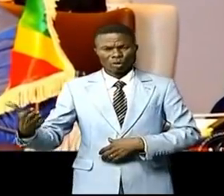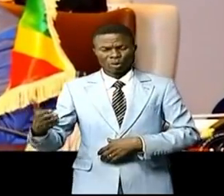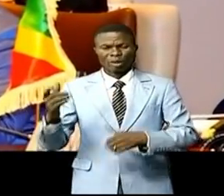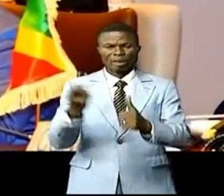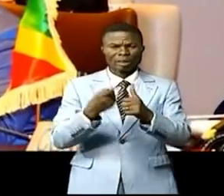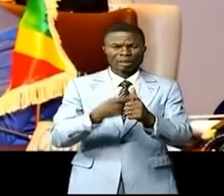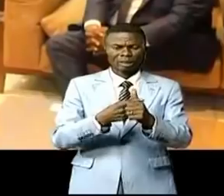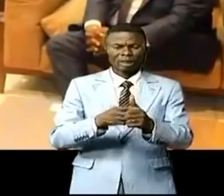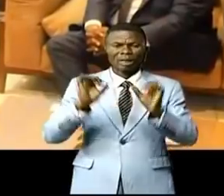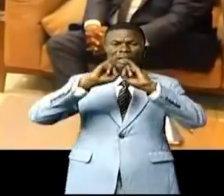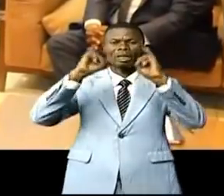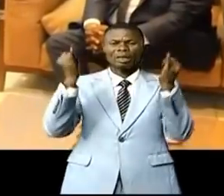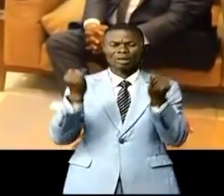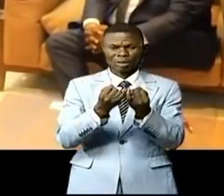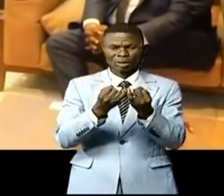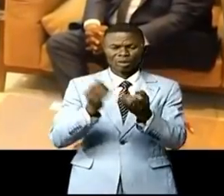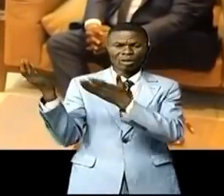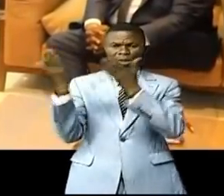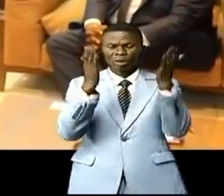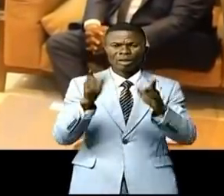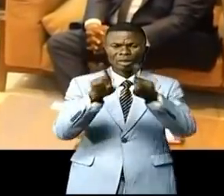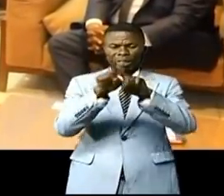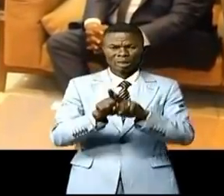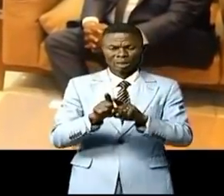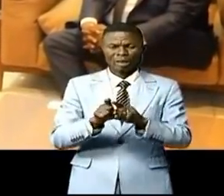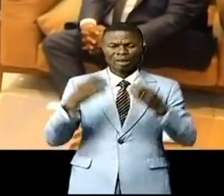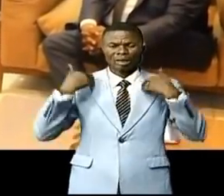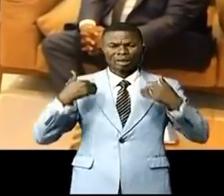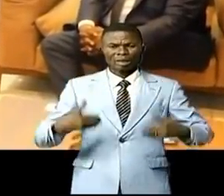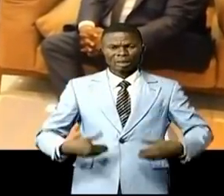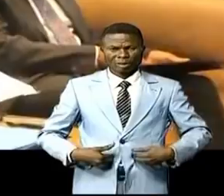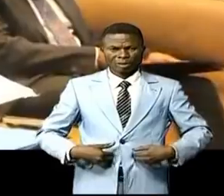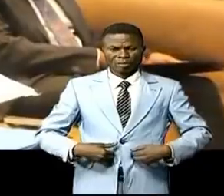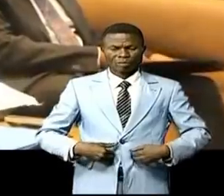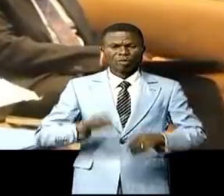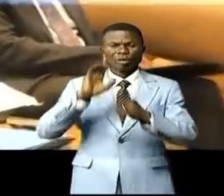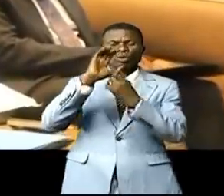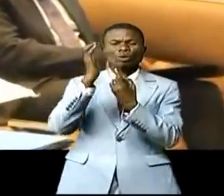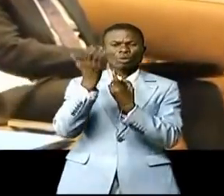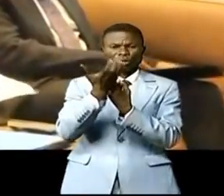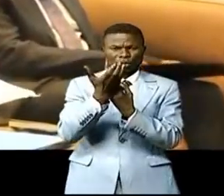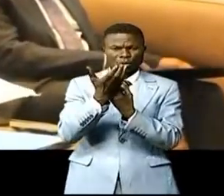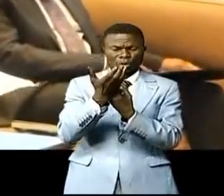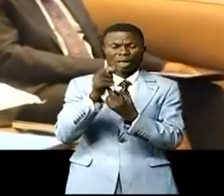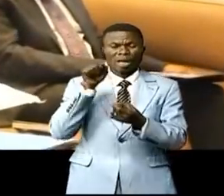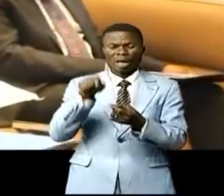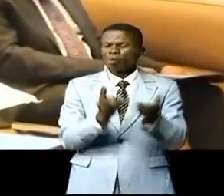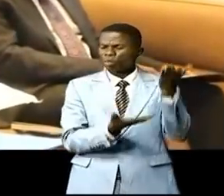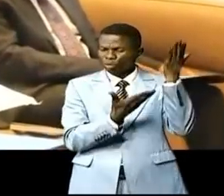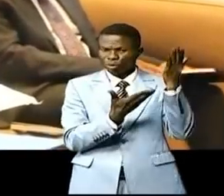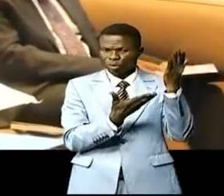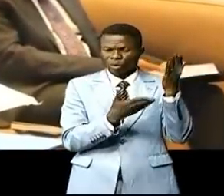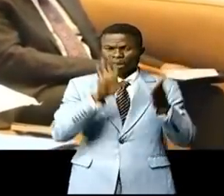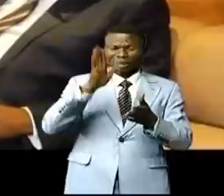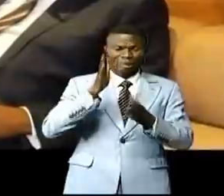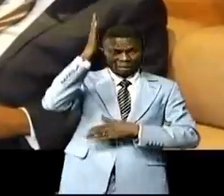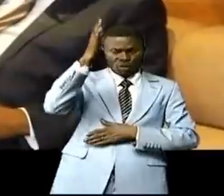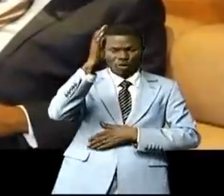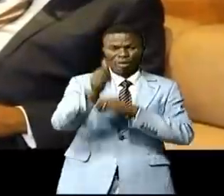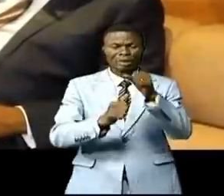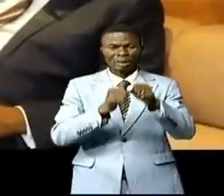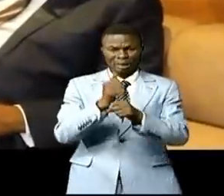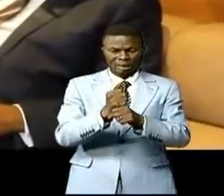autres l'industrie, les transports, le commerce, la santé et la culture. Ses priorités pour les 5 prochaines années